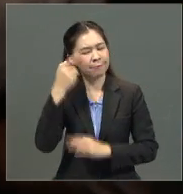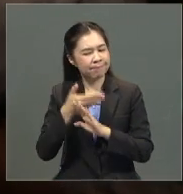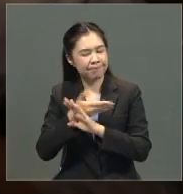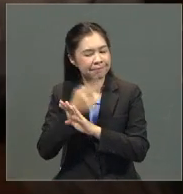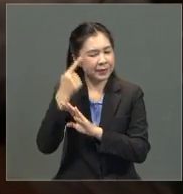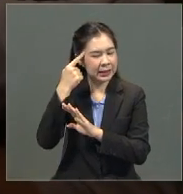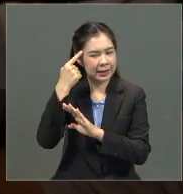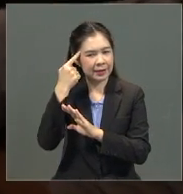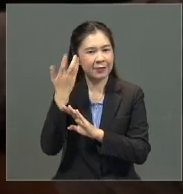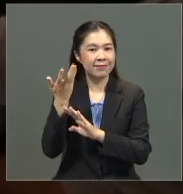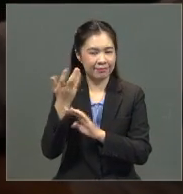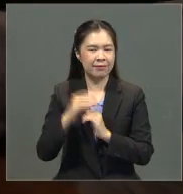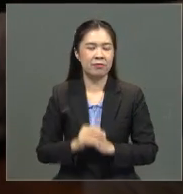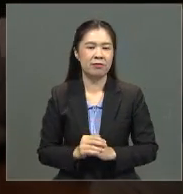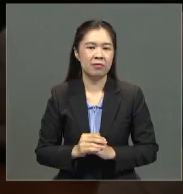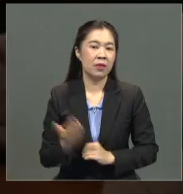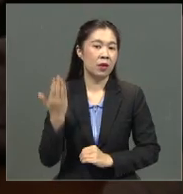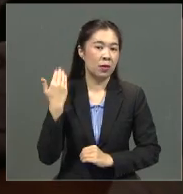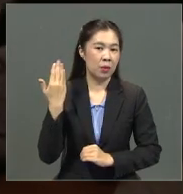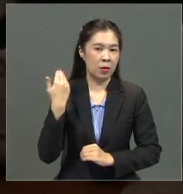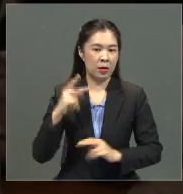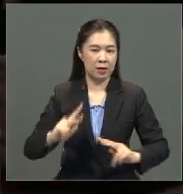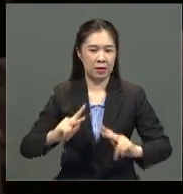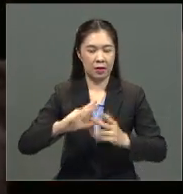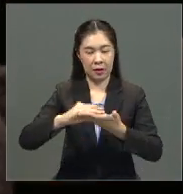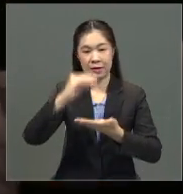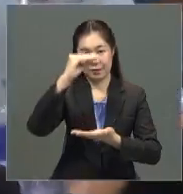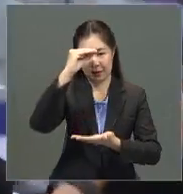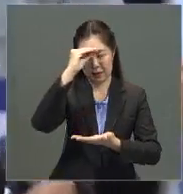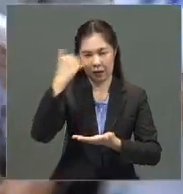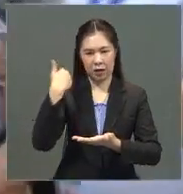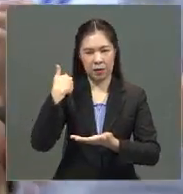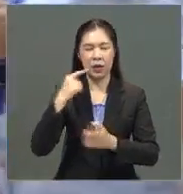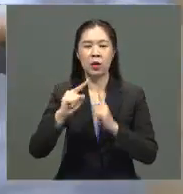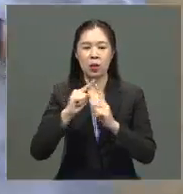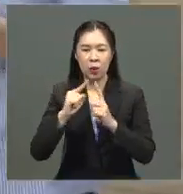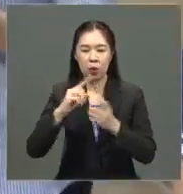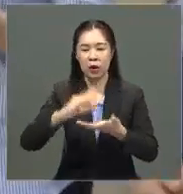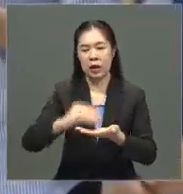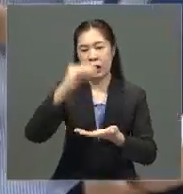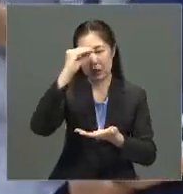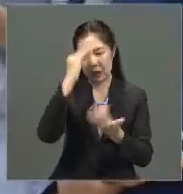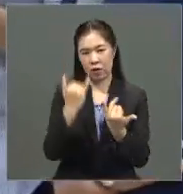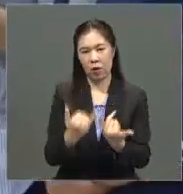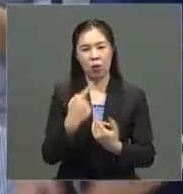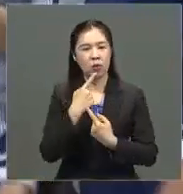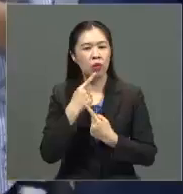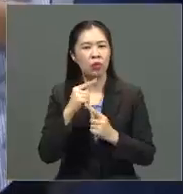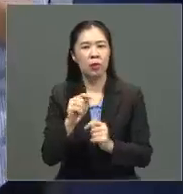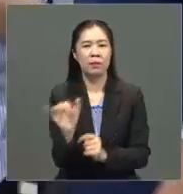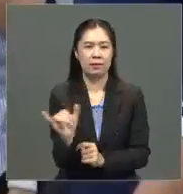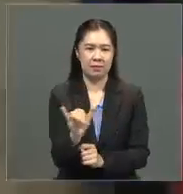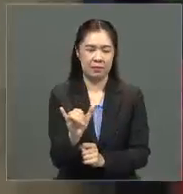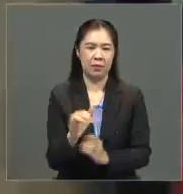เพราะว่ารู้จักหน้าที่เมื่อวานที่เท่านั้นหรือว่าการกระทรวงศึกษาธิการพยามลงไปร่วมพูดคุยกับร้อนก็ดูเหมือนว่ายังไม่ได้รับการตอบรับหรือว่า